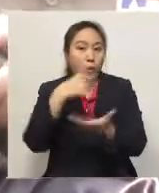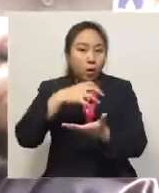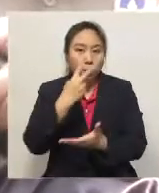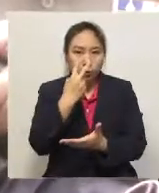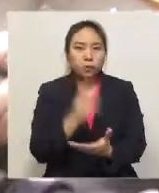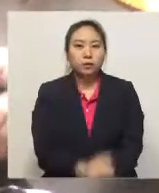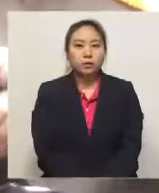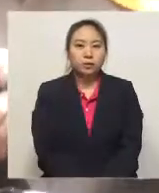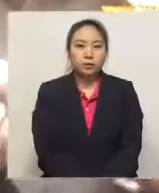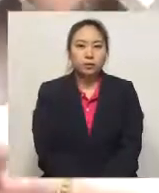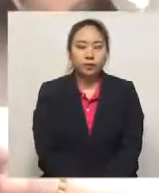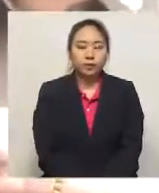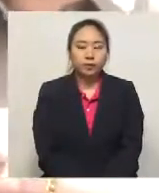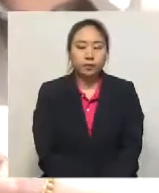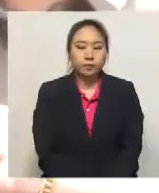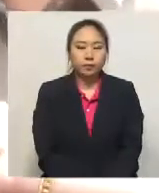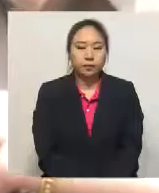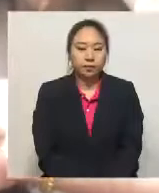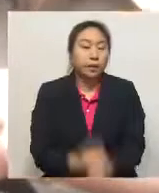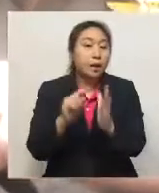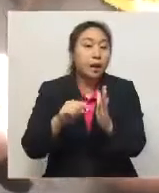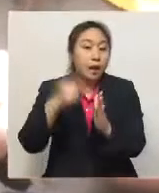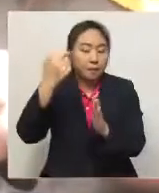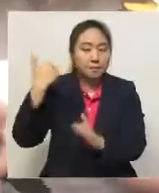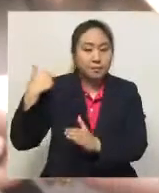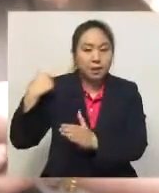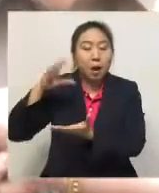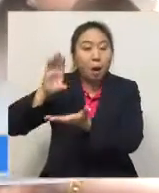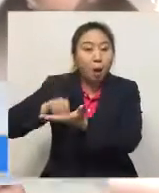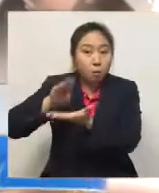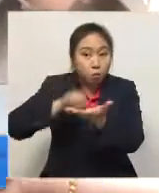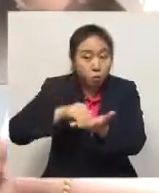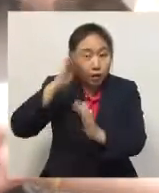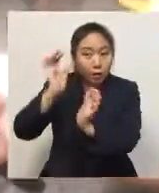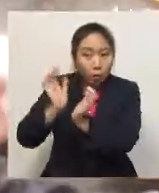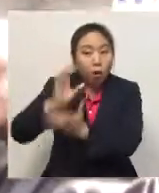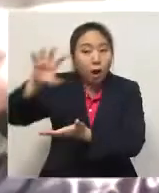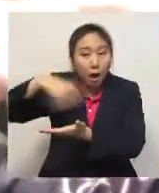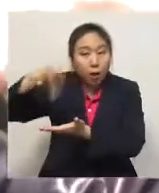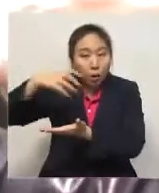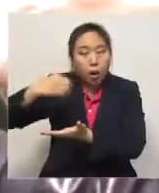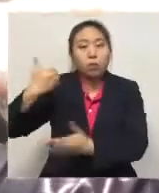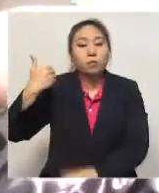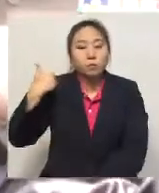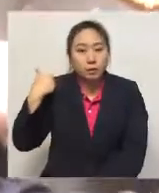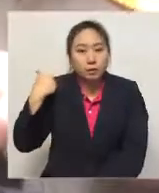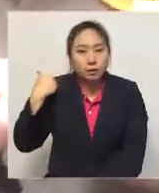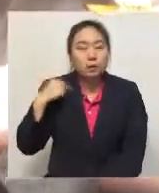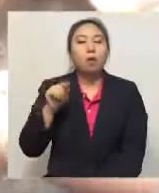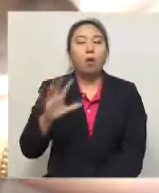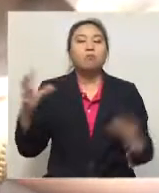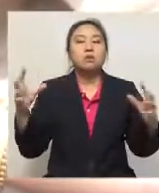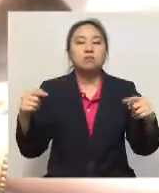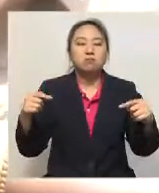ค่ะ คือเบื้องต้นจากข้อมูลที่ได้รับจากเจ้าหน้าที่ตำรวจนะครับเป็นการทะเลาะวิวา